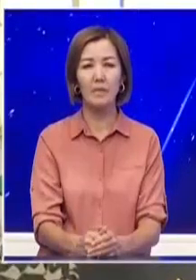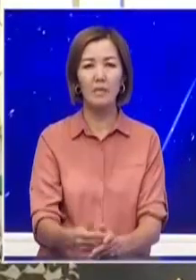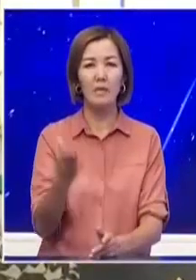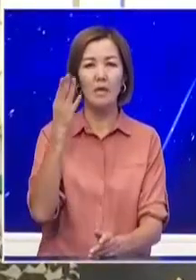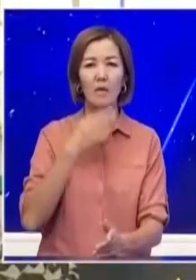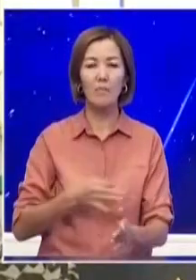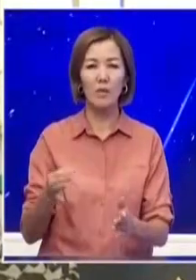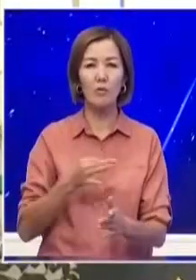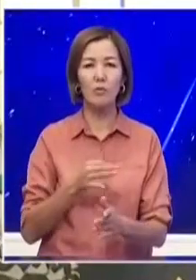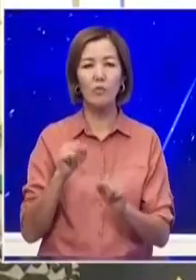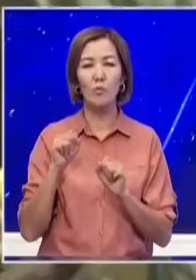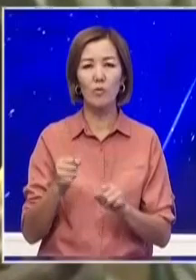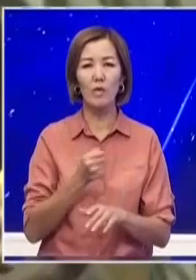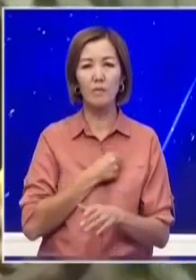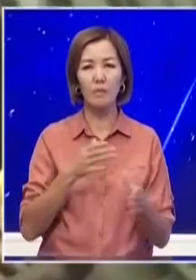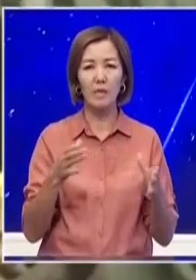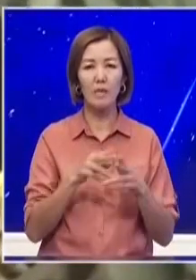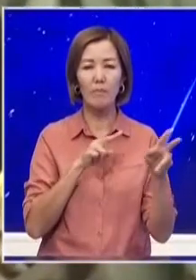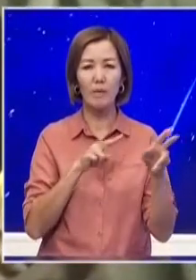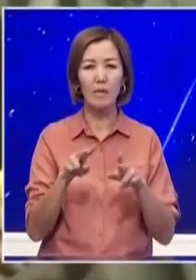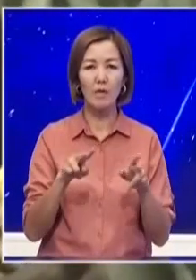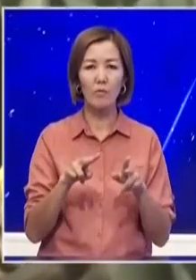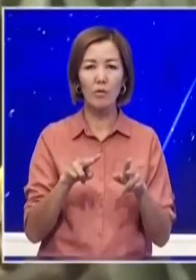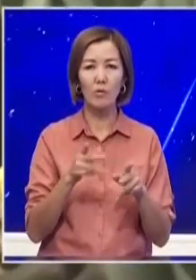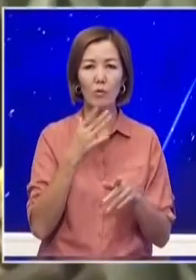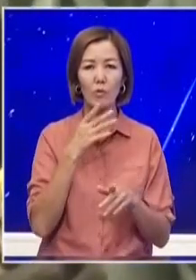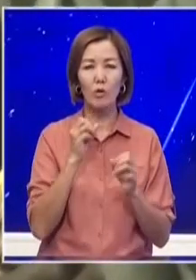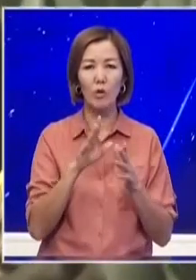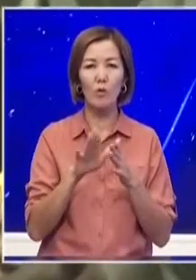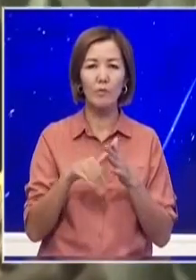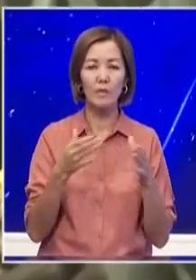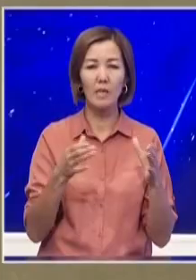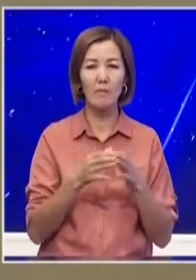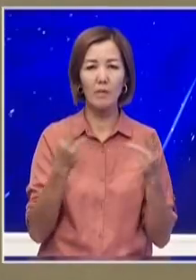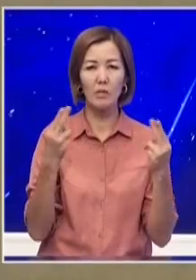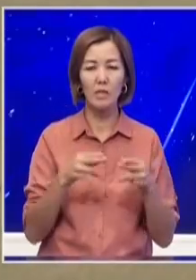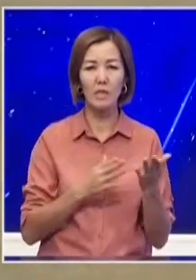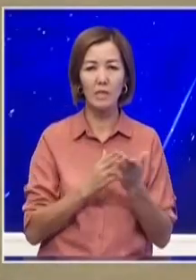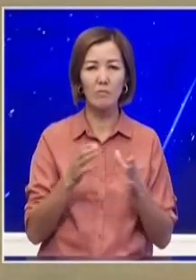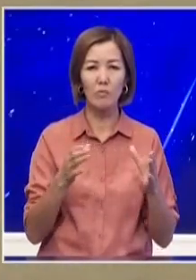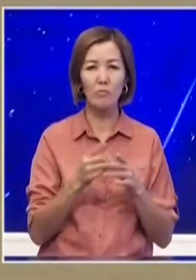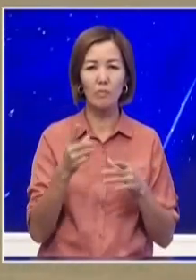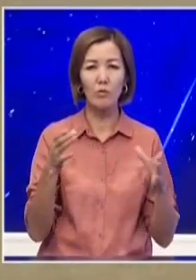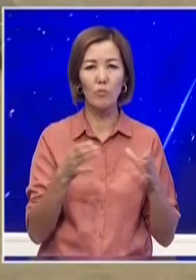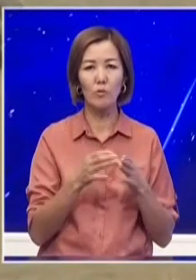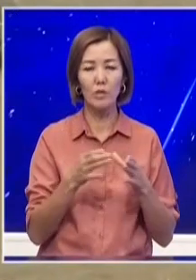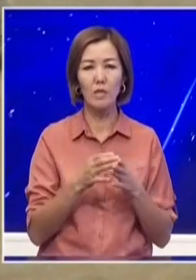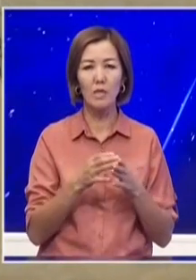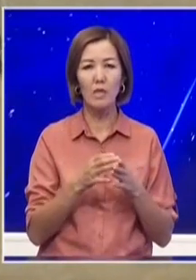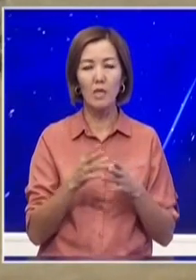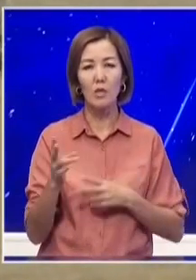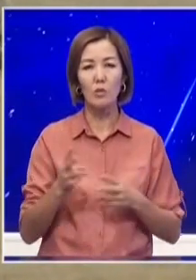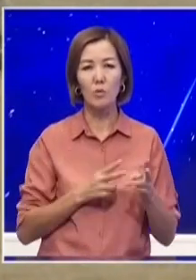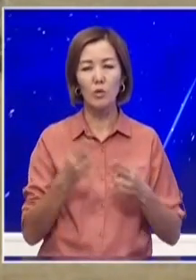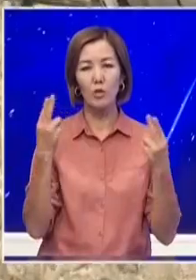Алматы облыстық аумақтық қорғаныс бригадасы барлау іздеу батальоны мен ұлттық қауіпсіздік комитеті шекара қызметінің бөлімшесіне бір топ содырдың